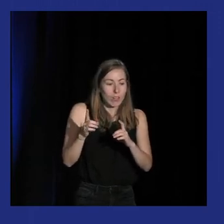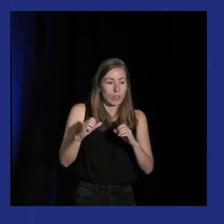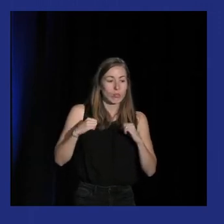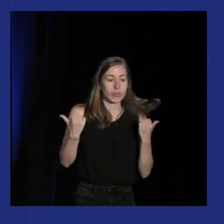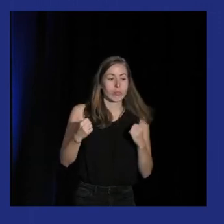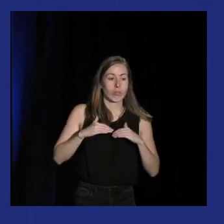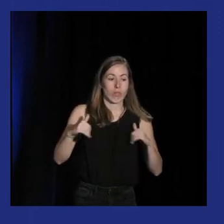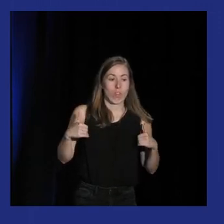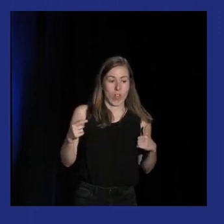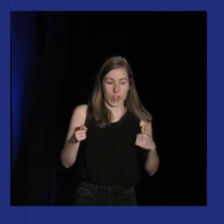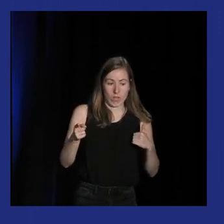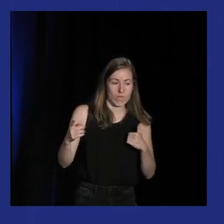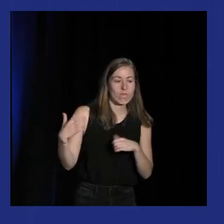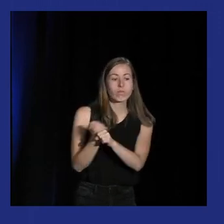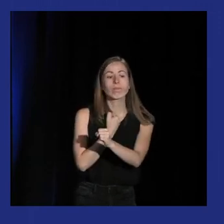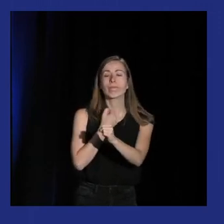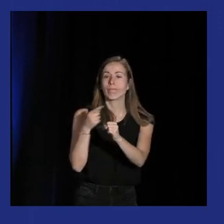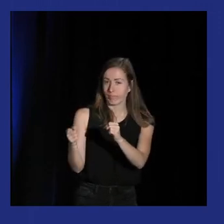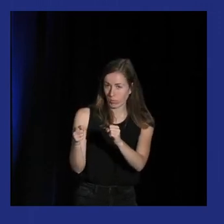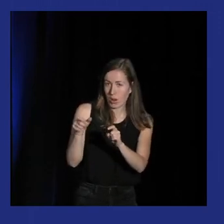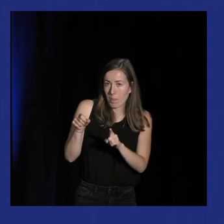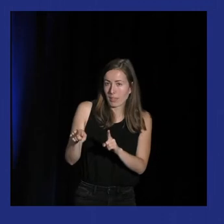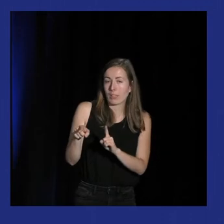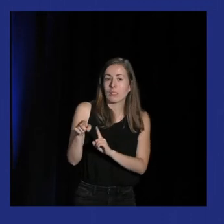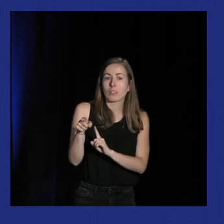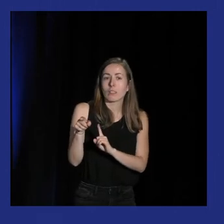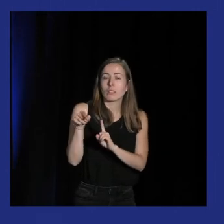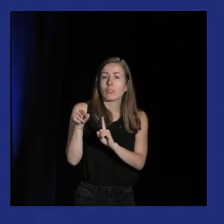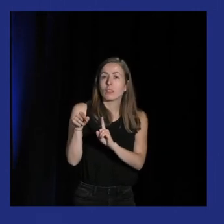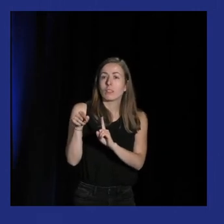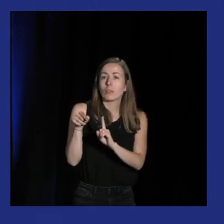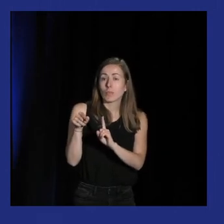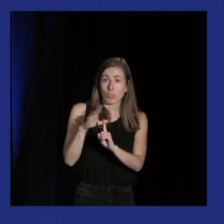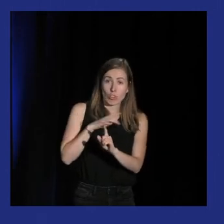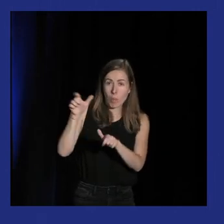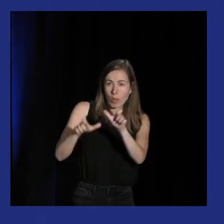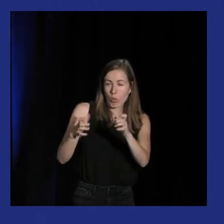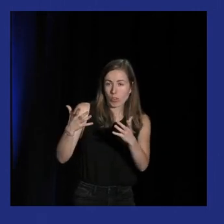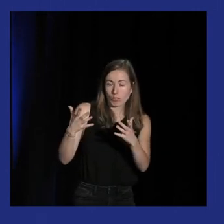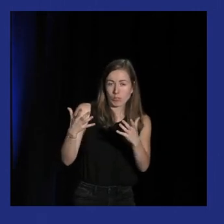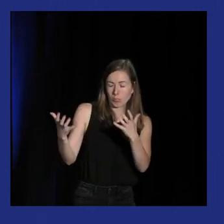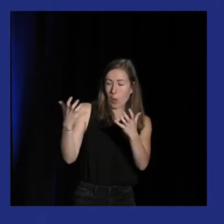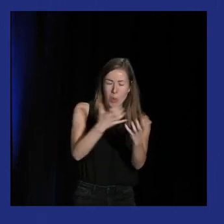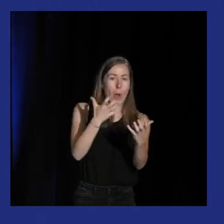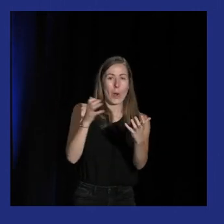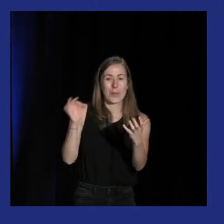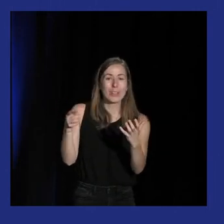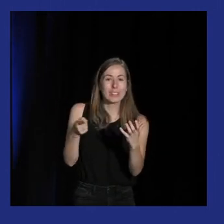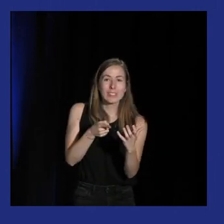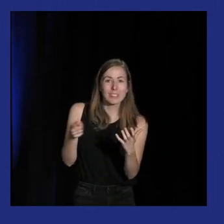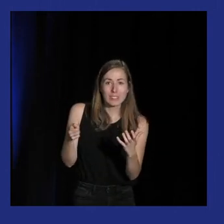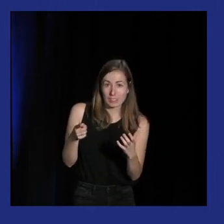donc c'est Raiko à negosface qui sont deux figures du du Wu-Tang qui est des personnages assez haut en couleur et